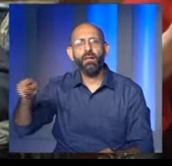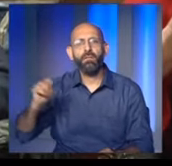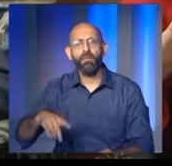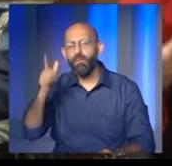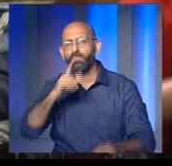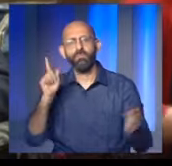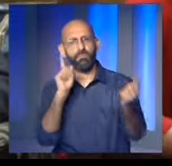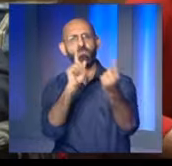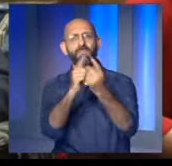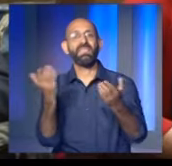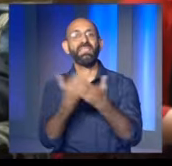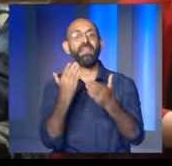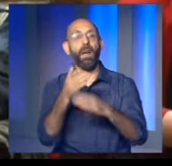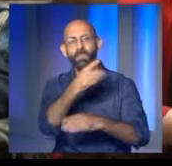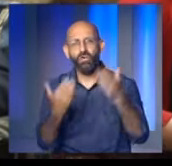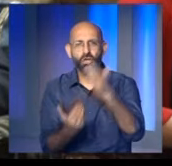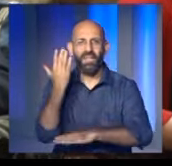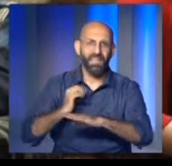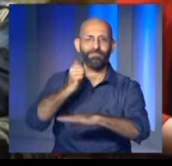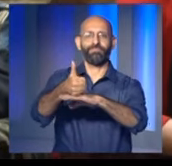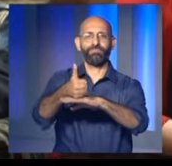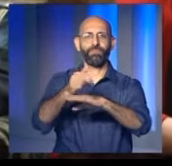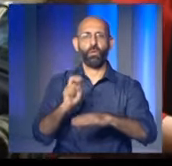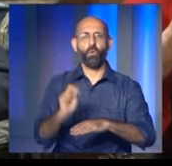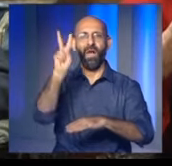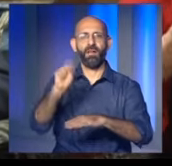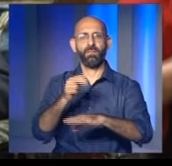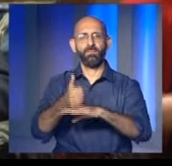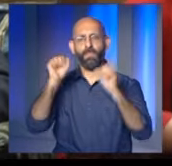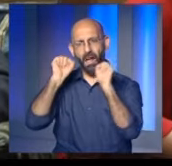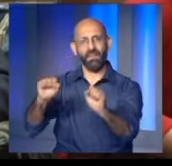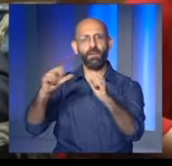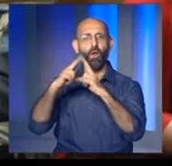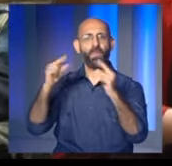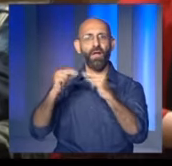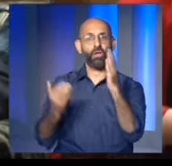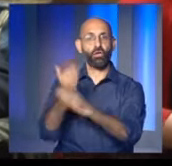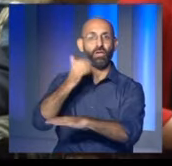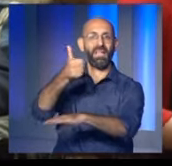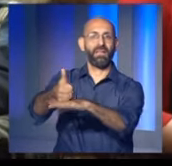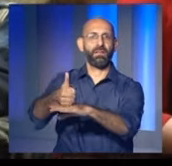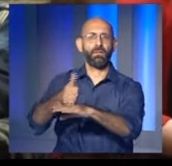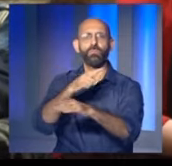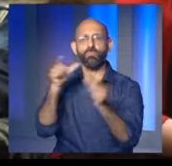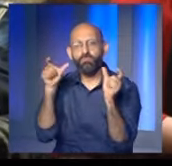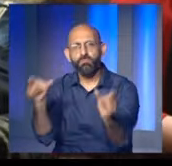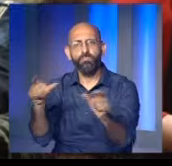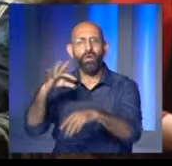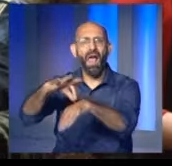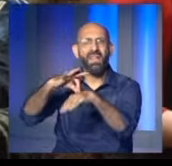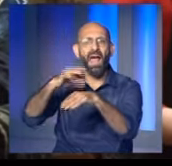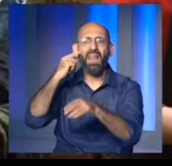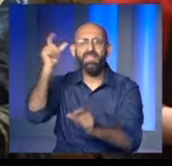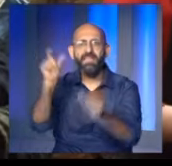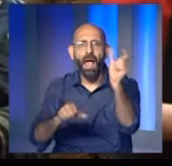الجديد كرئيسة لبعثة مكتب المنسق الخاص للأمم المتحدة في لبنان بحضور المنسق المقيم للأمم المتحدة منسق الشؤون الإنسانية في لبنان عمران